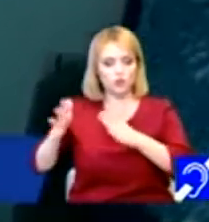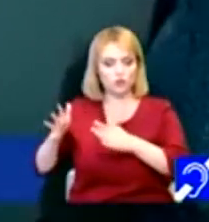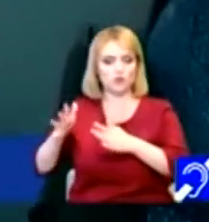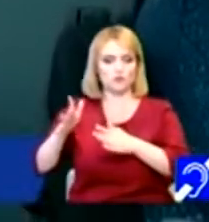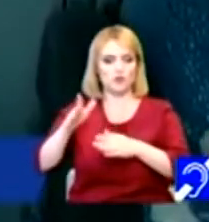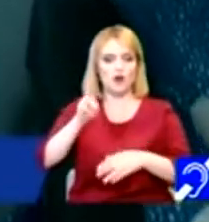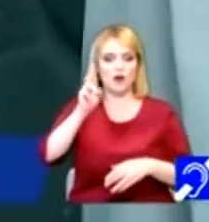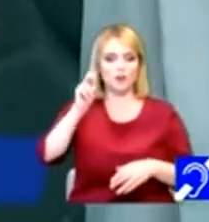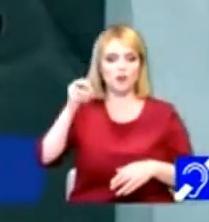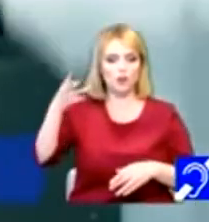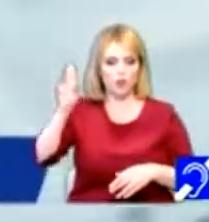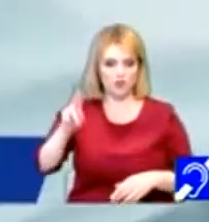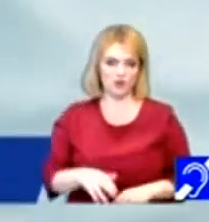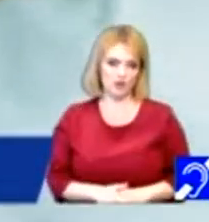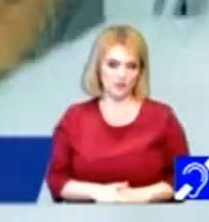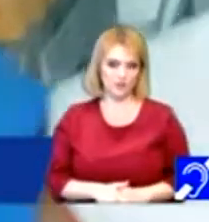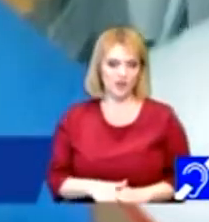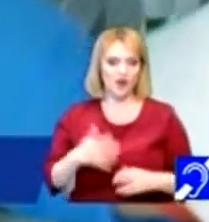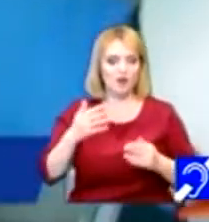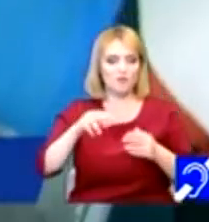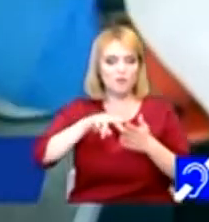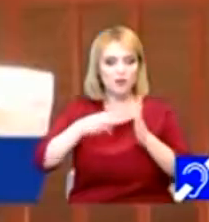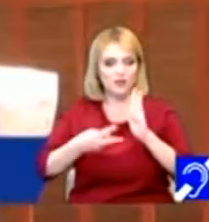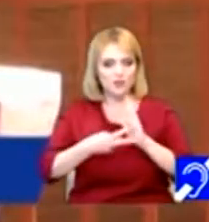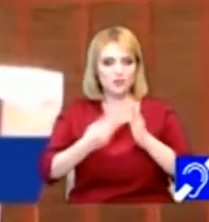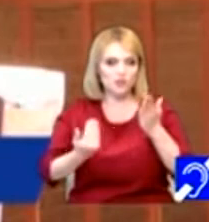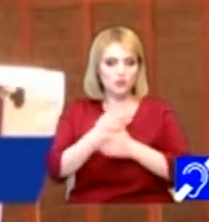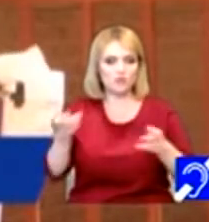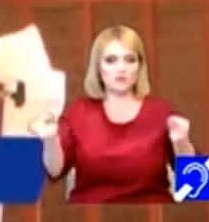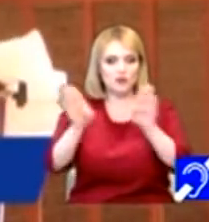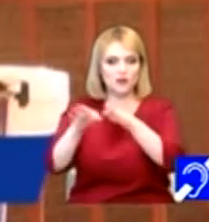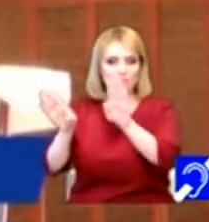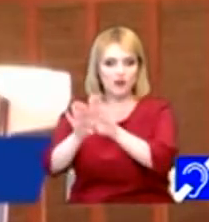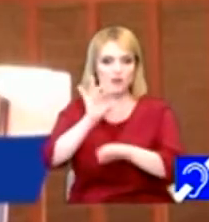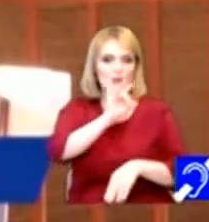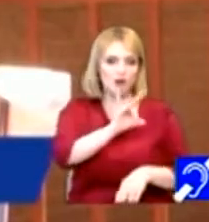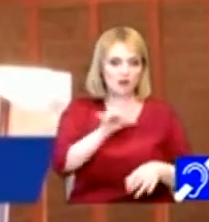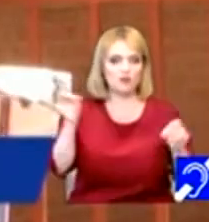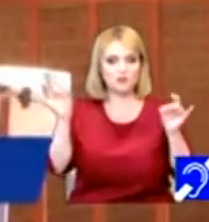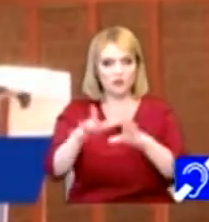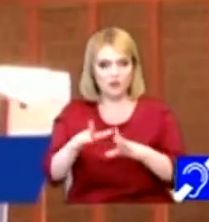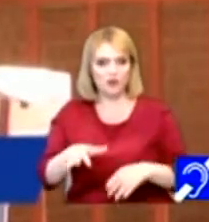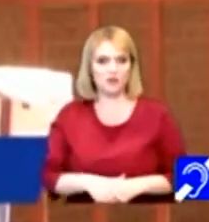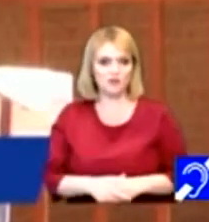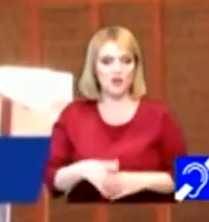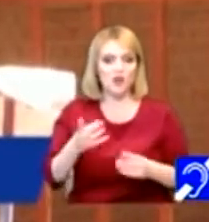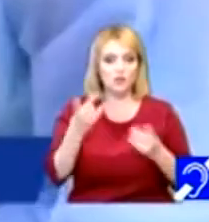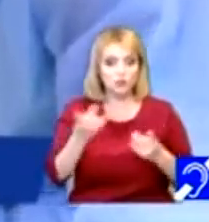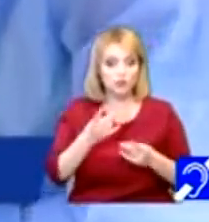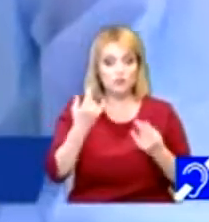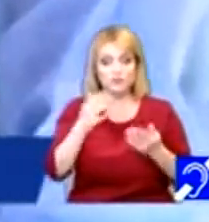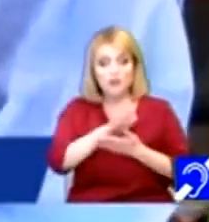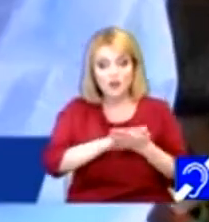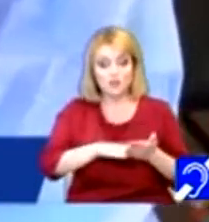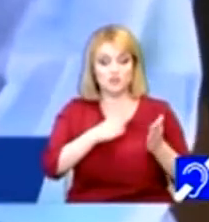efectul barurilor și restaurantelor ar putea avea repercursiuni uriașe în evoluția epidemiilor, unde măsurile preventive, cum ar fi distanțarea fizică și